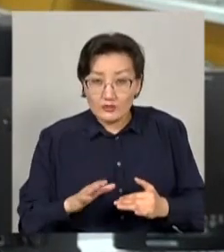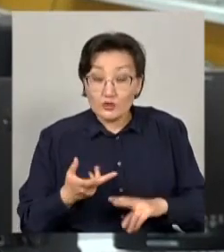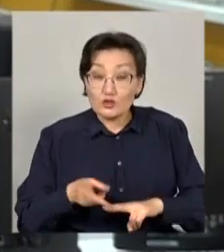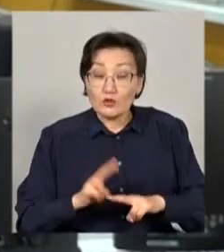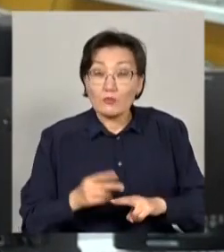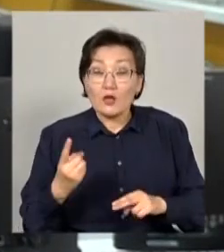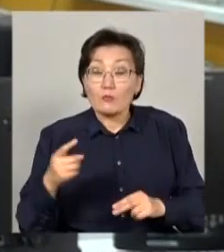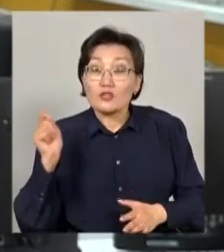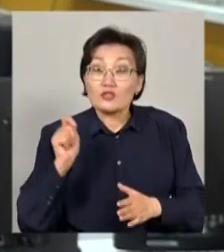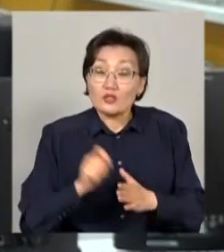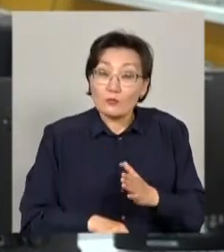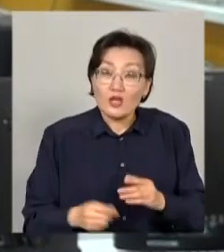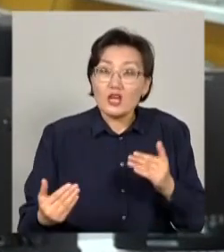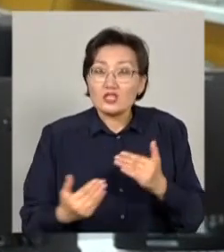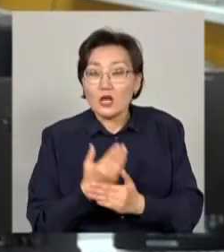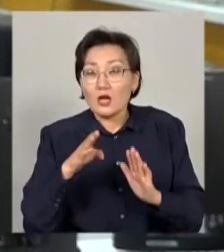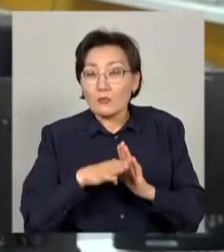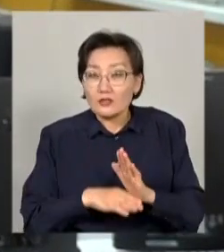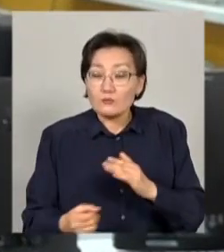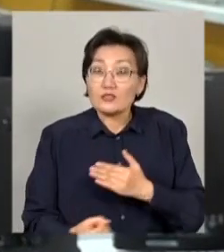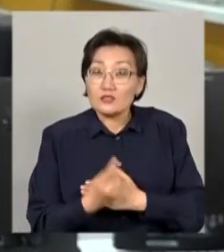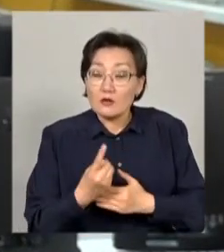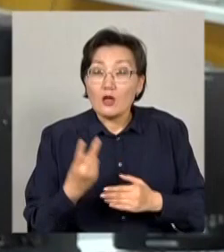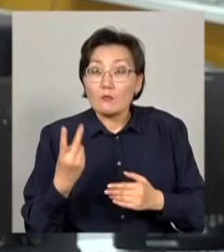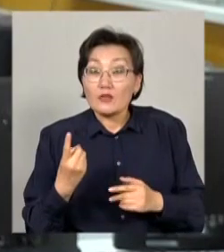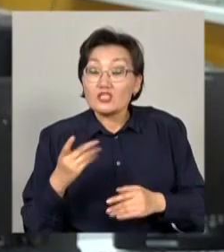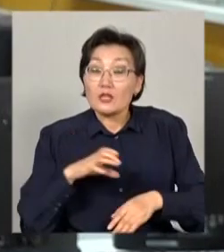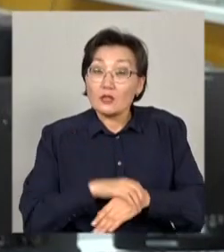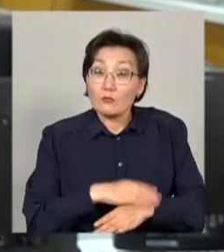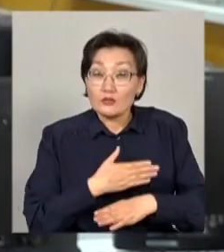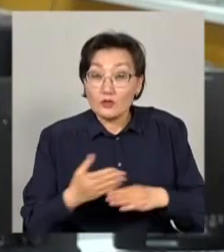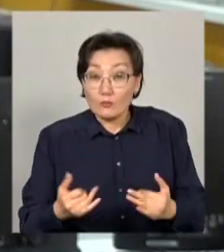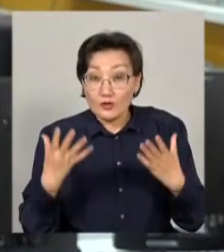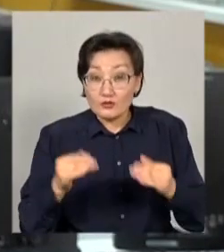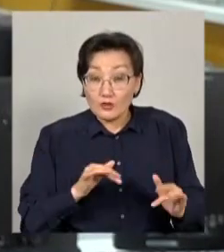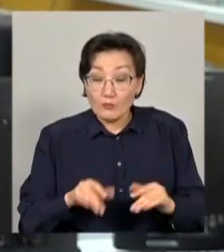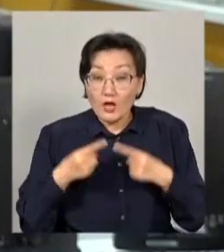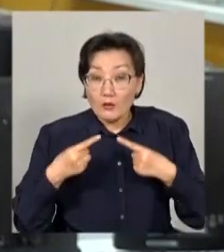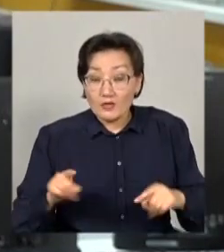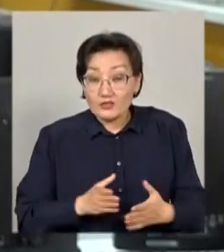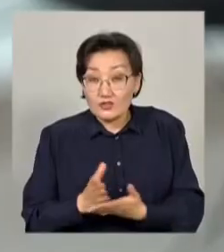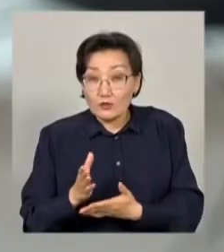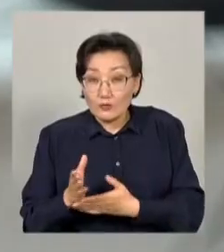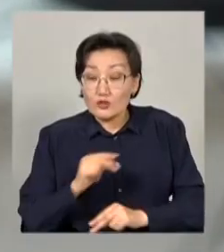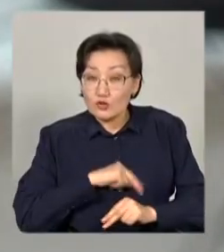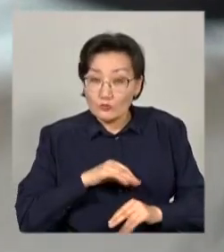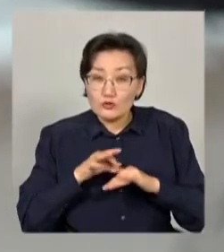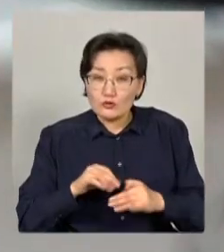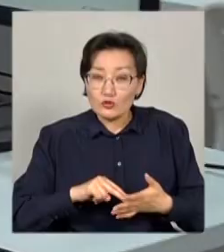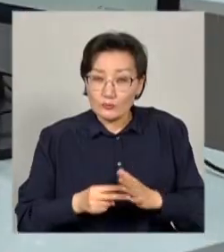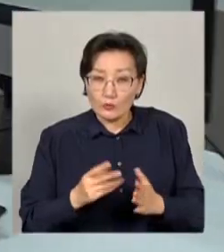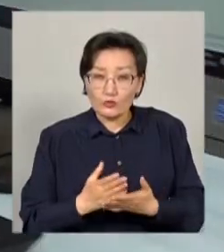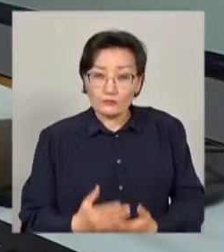Себебі біреуін бұғаттасаң, жаңасы пайда болып жатады, ал оны бірінші анықтау керек. Сондықтан бүгінде бұл іске басқаша бағытта кірісуді жоспарлап